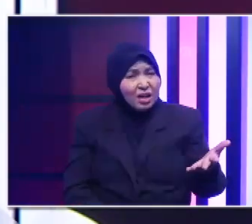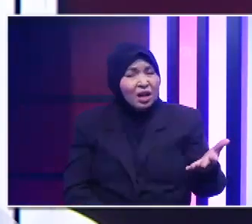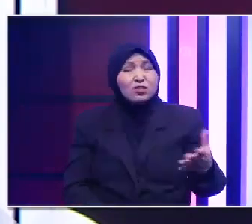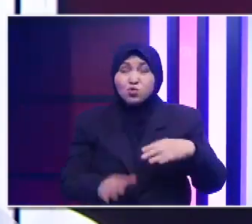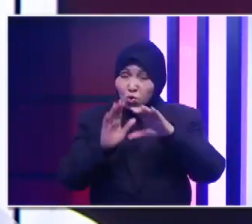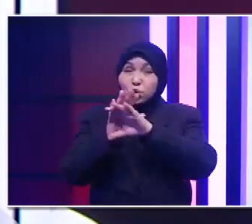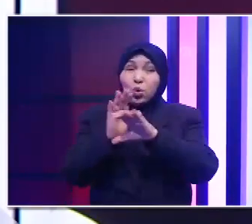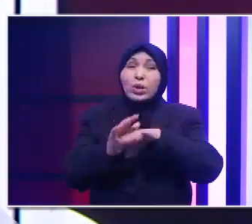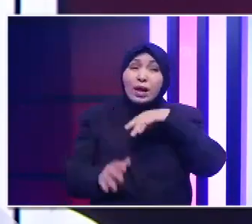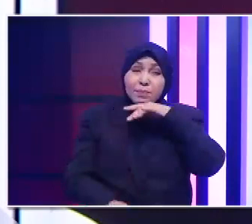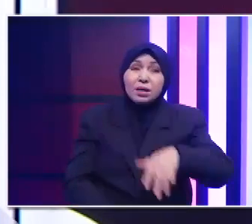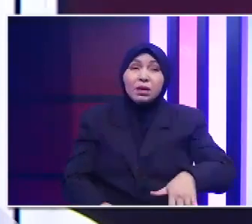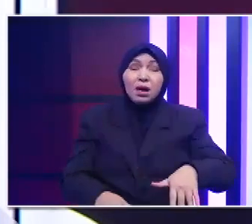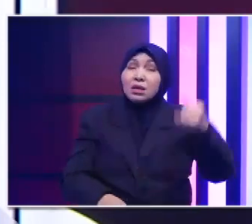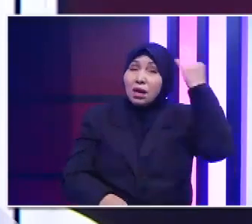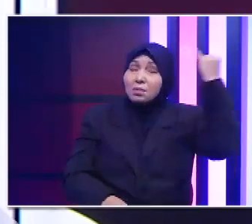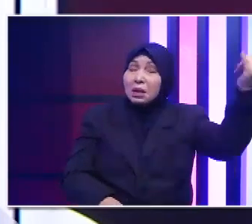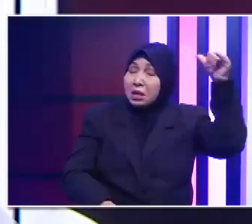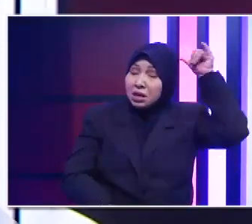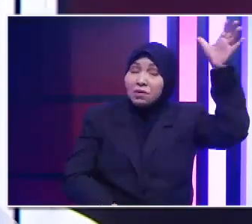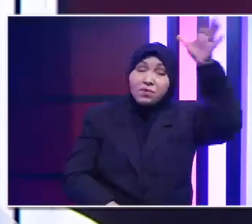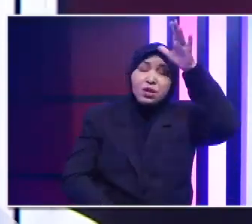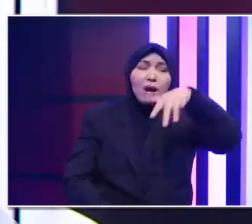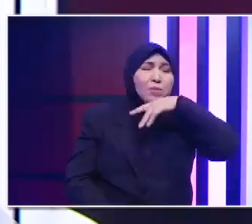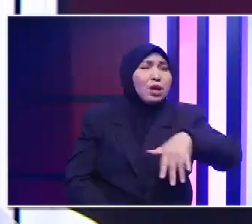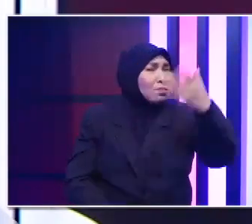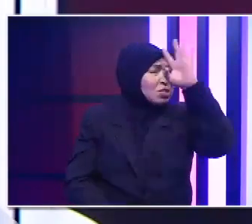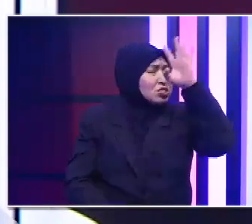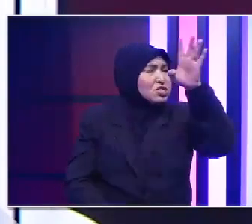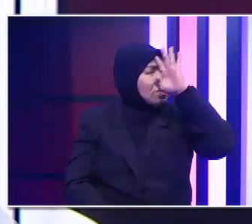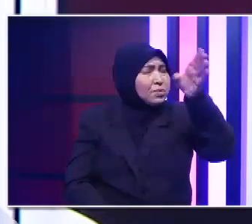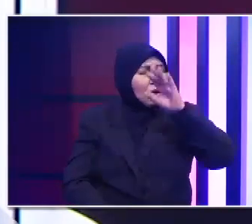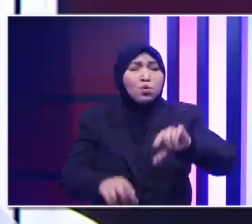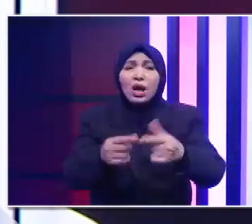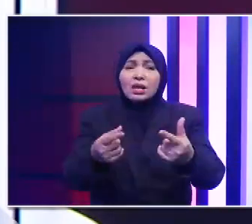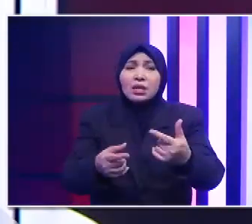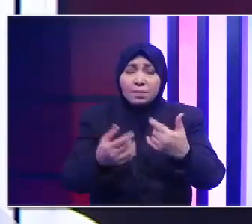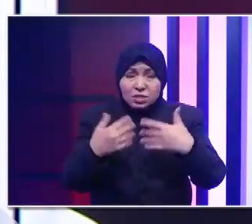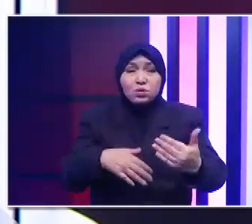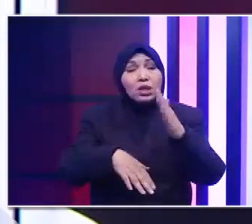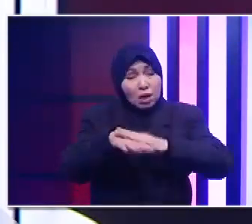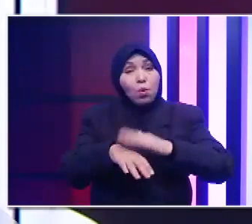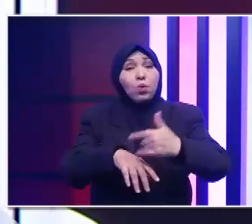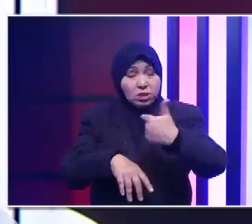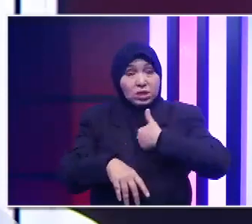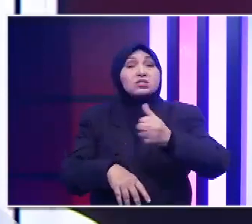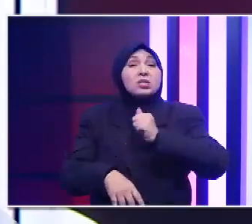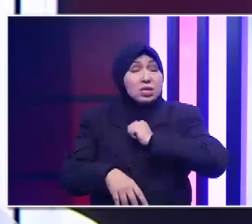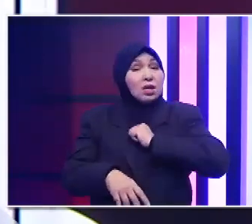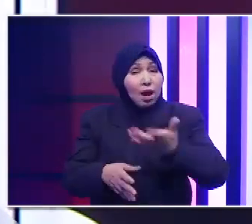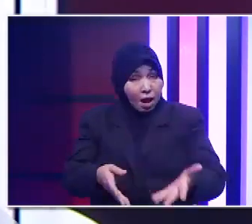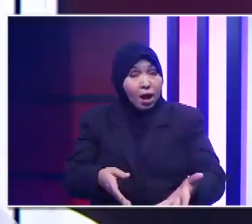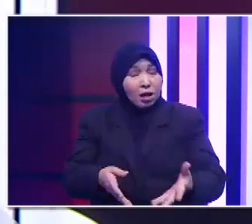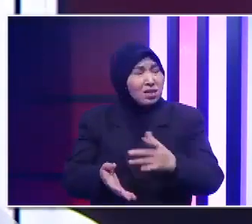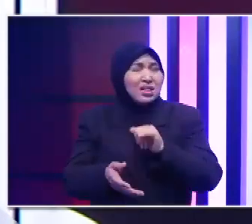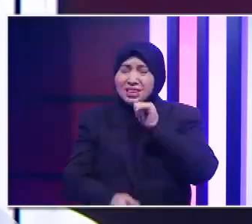contohlah kita Ambillah pendapat orang kafir yang mengatakan nabi yang mencipta Alquran nabi mencetak Alquran kemudian menegur dirinya sendiri ini satu perkara yang